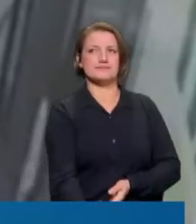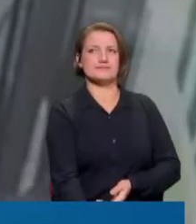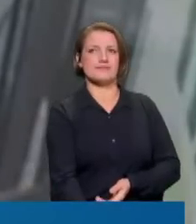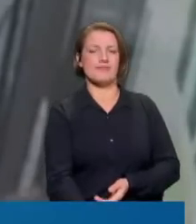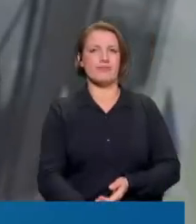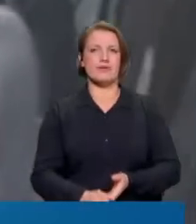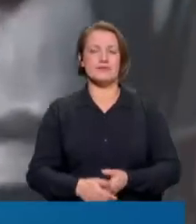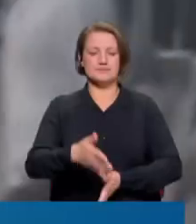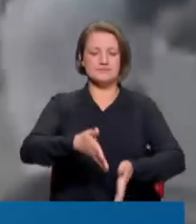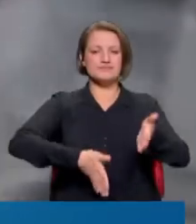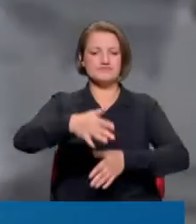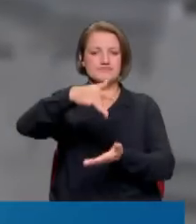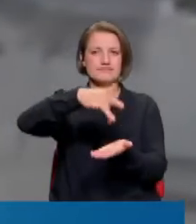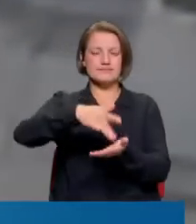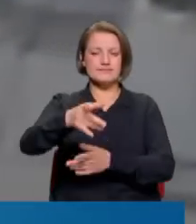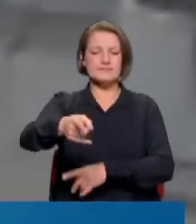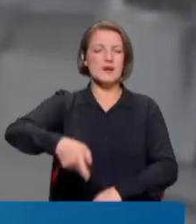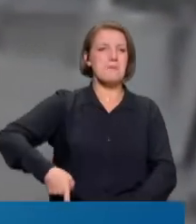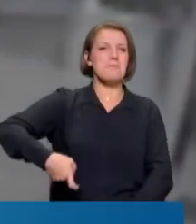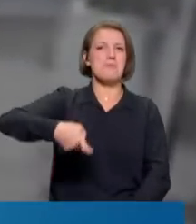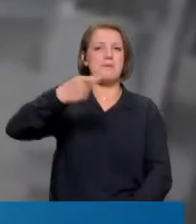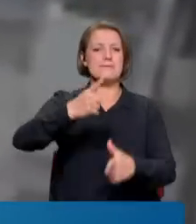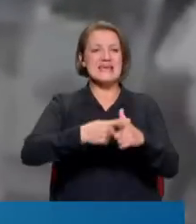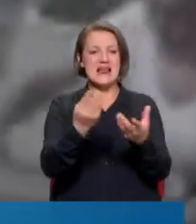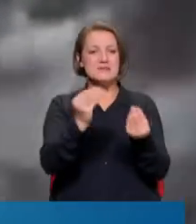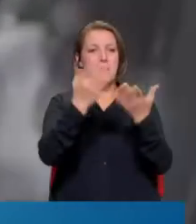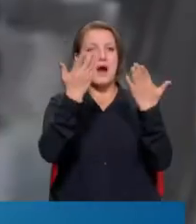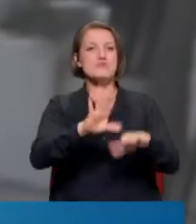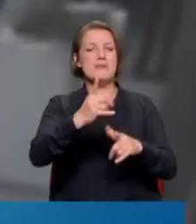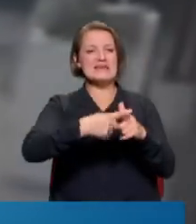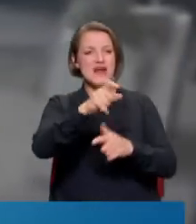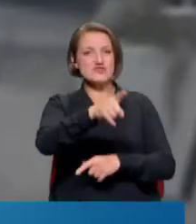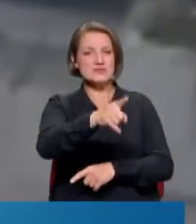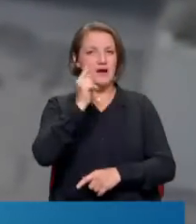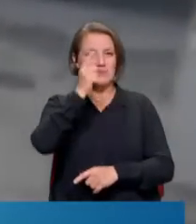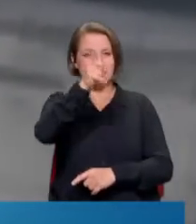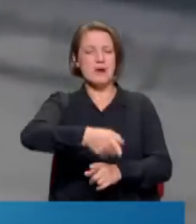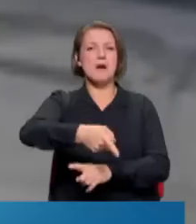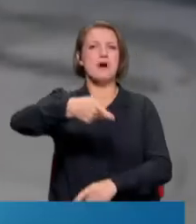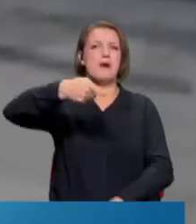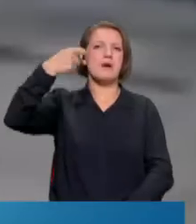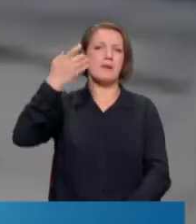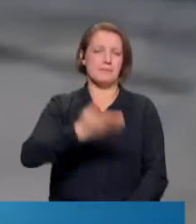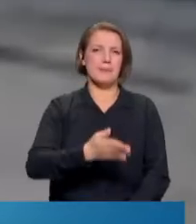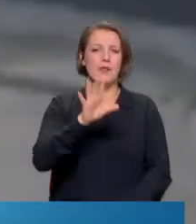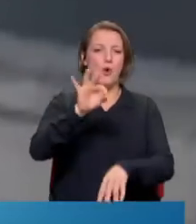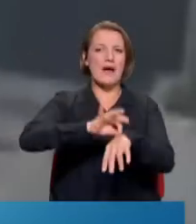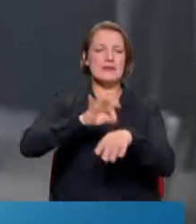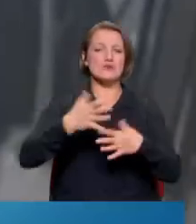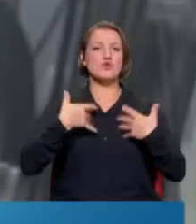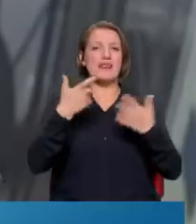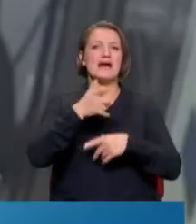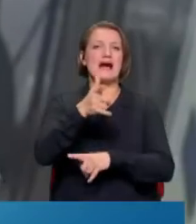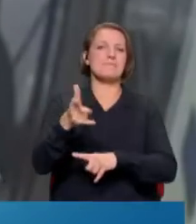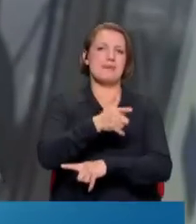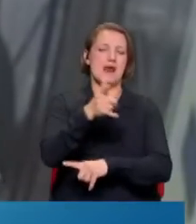vurdu sokak ortasında silahını çıkardı kira zammını kabul etmeyen kiracısına Kurşun yağdırdı o anları güvenlik